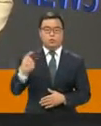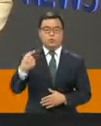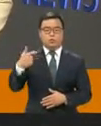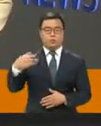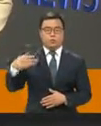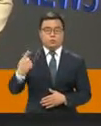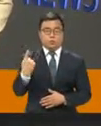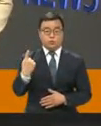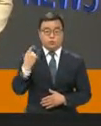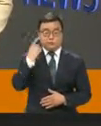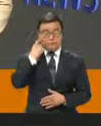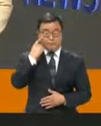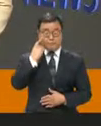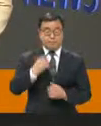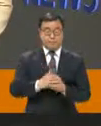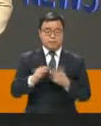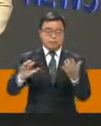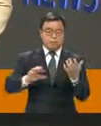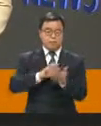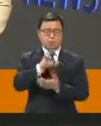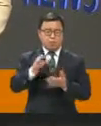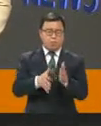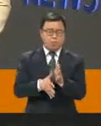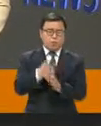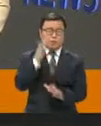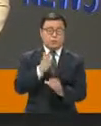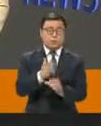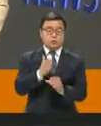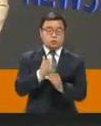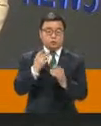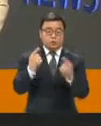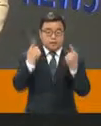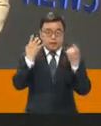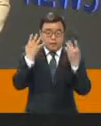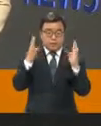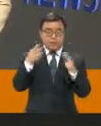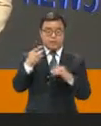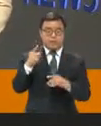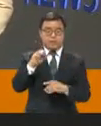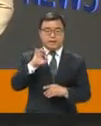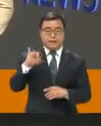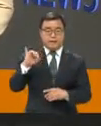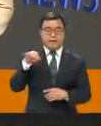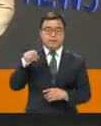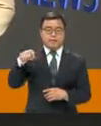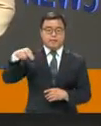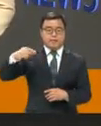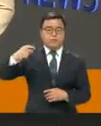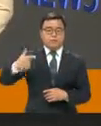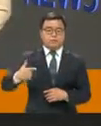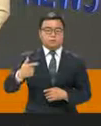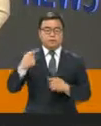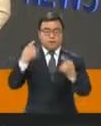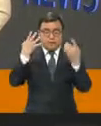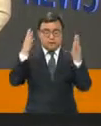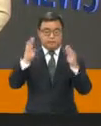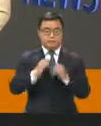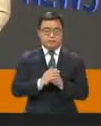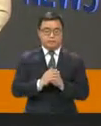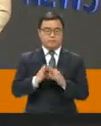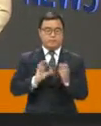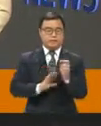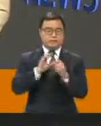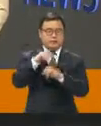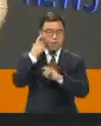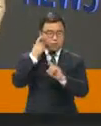시내 한가운데에 위치한 학문의 요람, 라이어슨 대학교가 이번 주인공인데요. 전 세계적인 관심사죠.